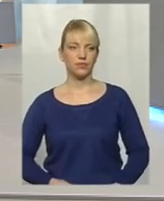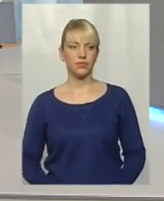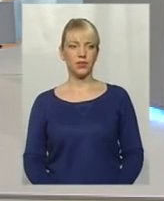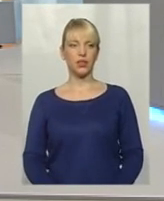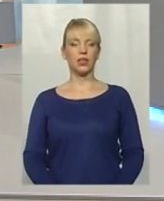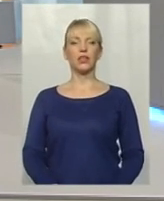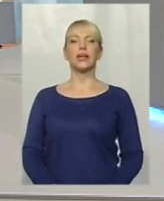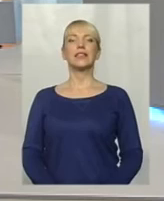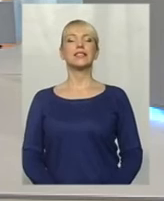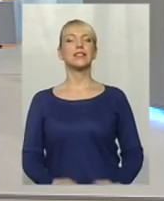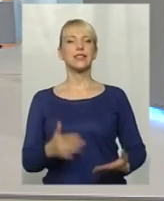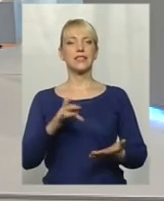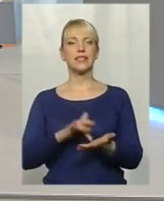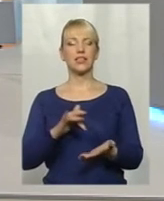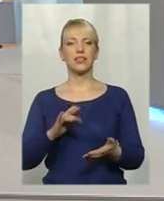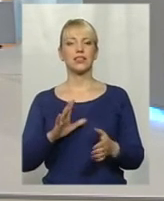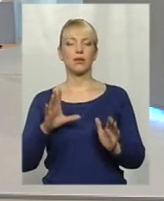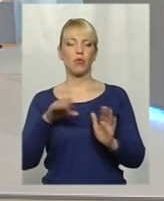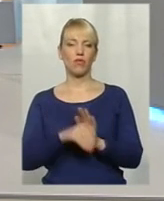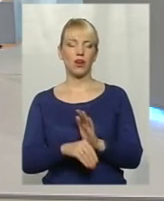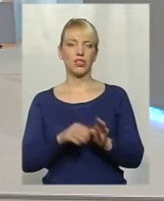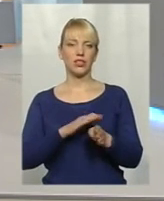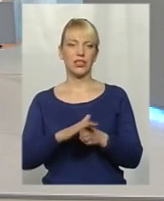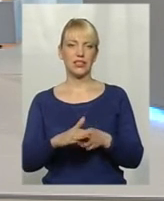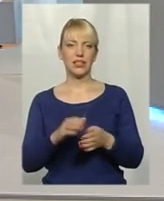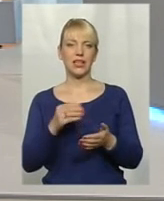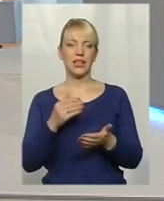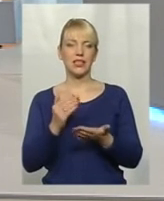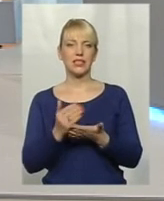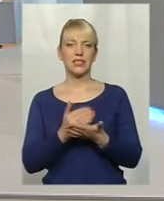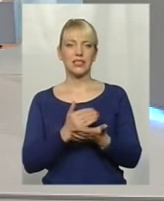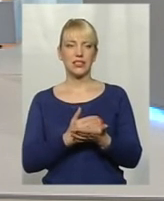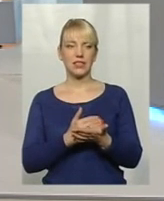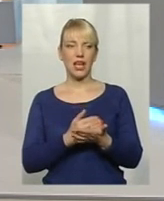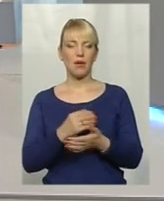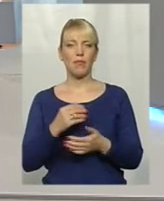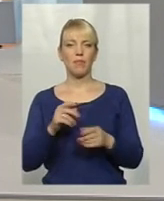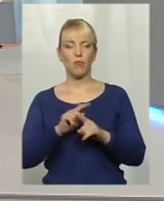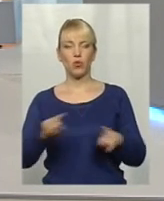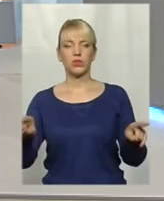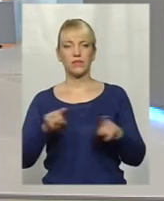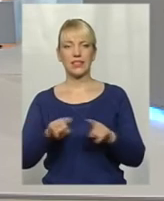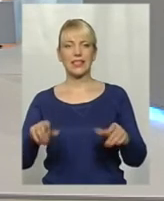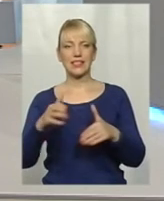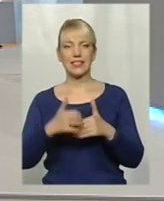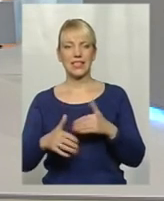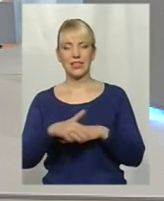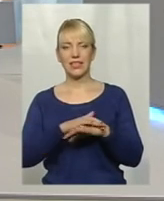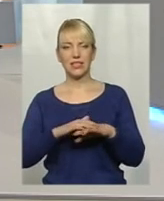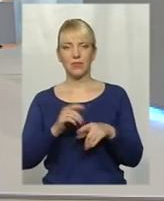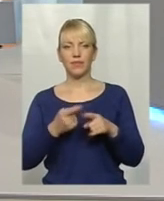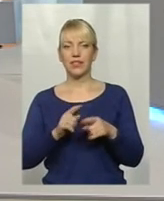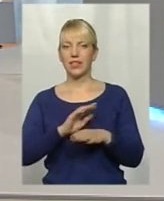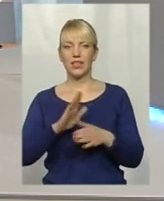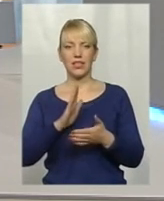Центрами запроваджена ціла система активного правопросвітництва серед населення, адже це не таємниця, що